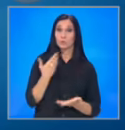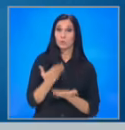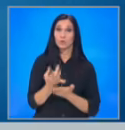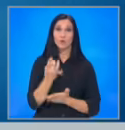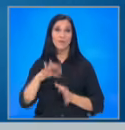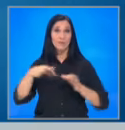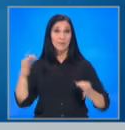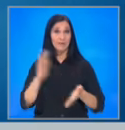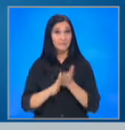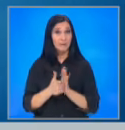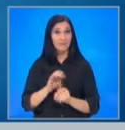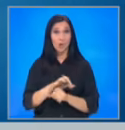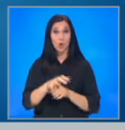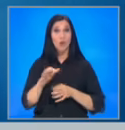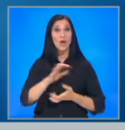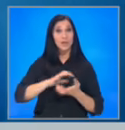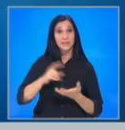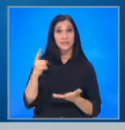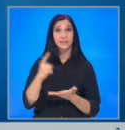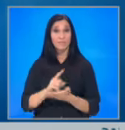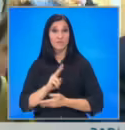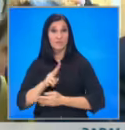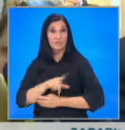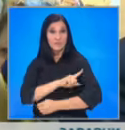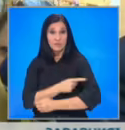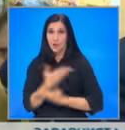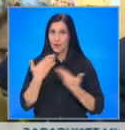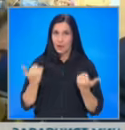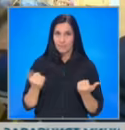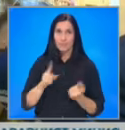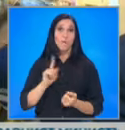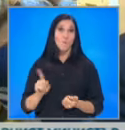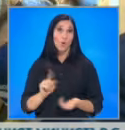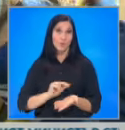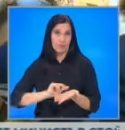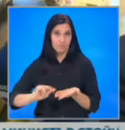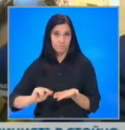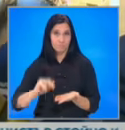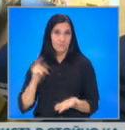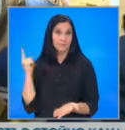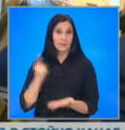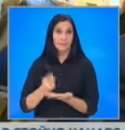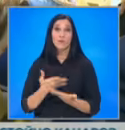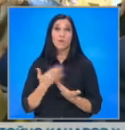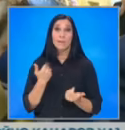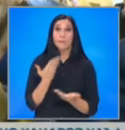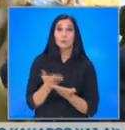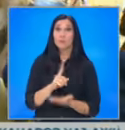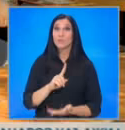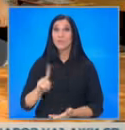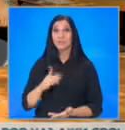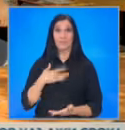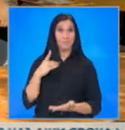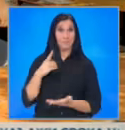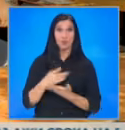справяне с коронакризата, заповед за влизането им в сила все още няма. Не мога да издам, ако нямам предложение, но не съм длъжен, ако имам предложение, да